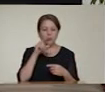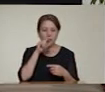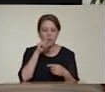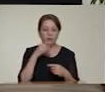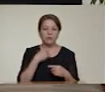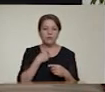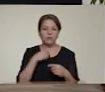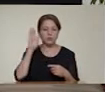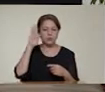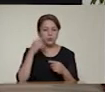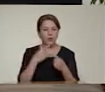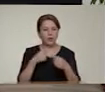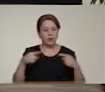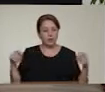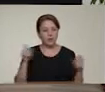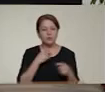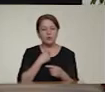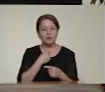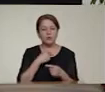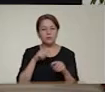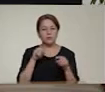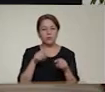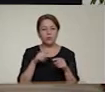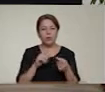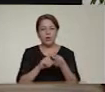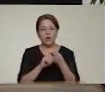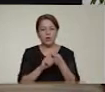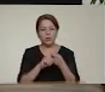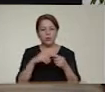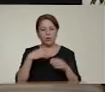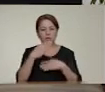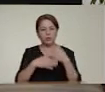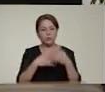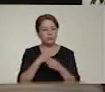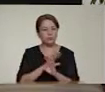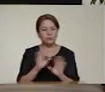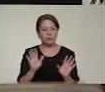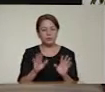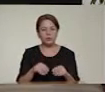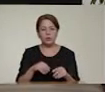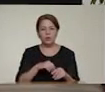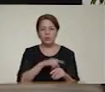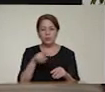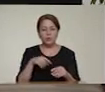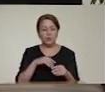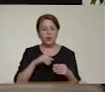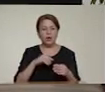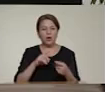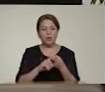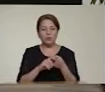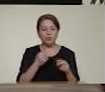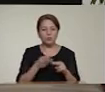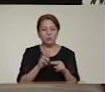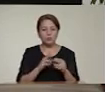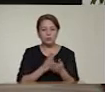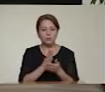ovozi, suvning va boshqalarning ovozlari bu aloqa aralashuv vositasi emas. Aloqa uchun xizmat qilmaydi. Ular biror